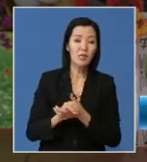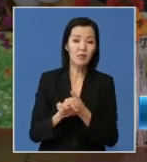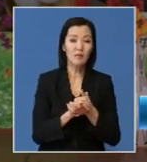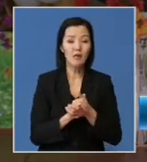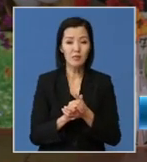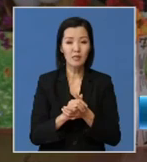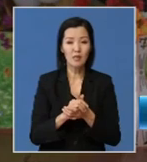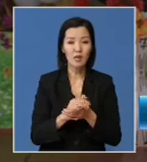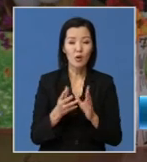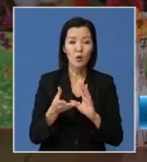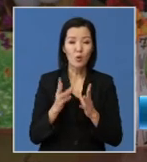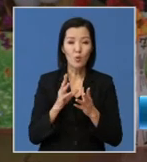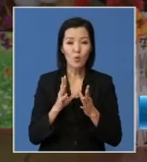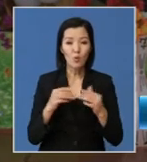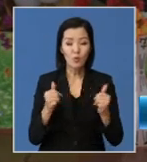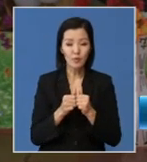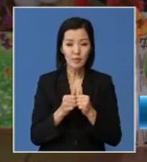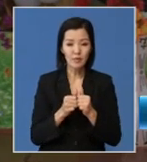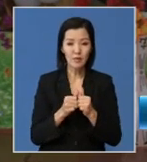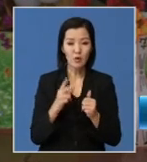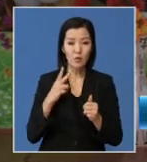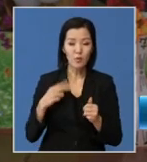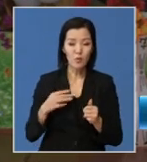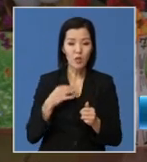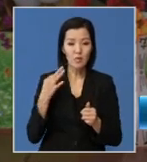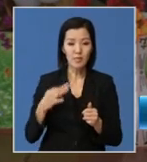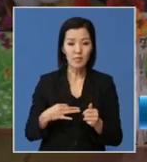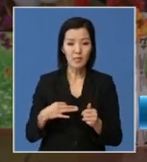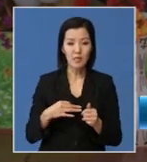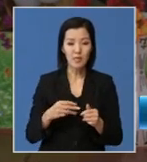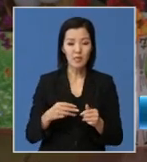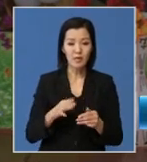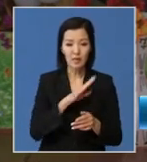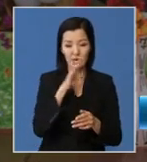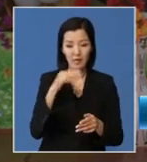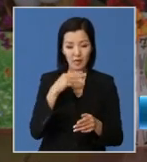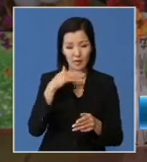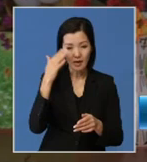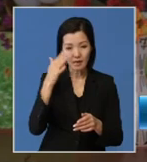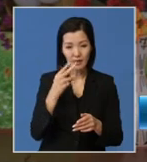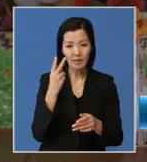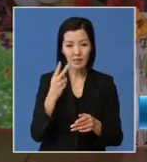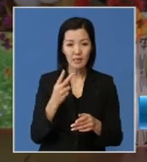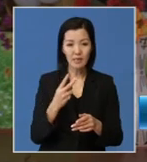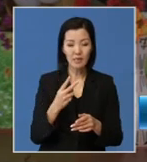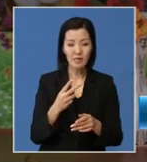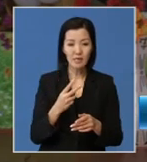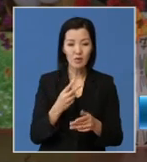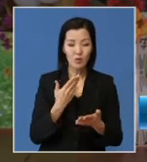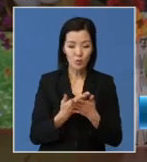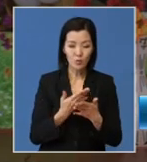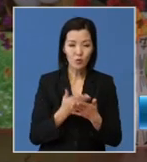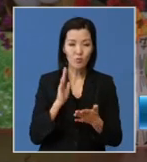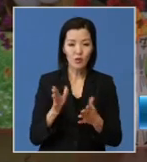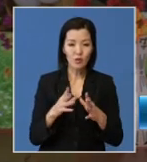отбасы, ұлдары қандай, қыздары қандай, әке мен ана деген қоспайтеректі бір керемет бейкке көтеретін